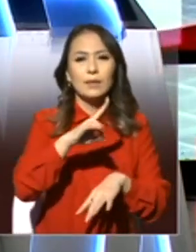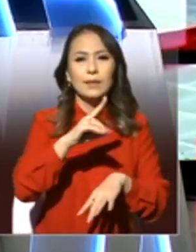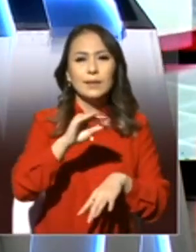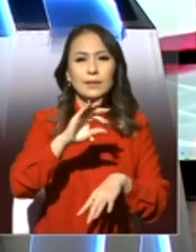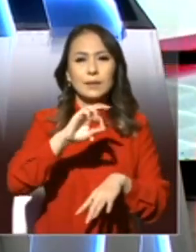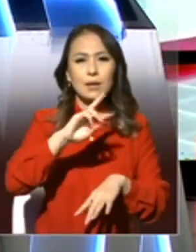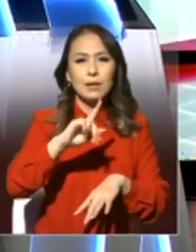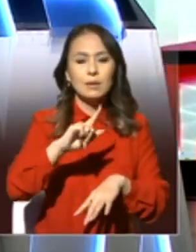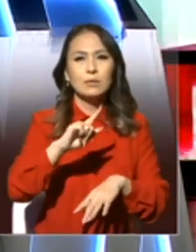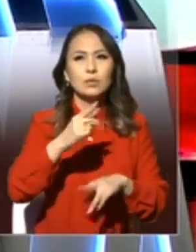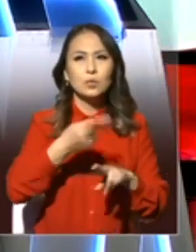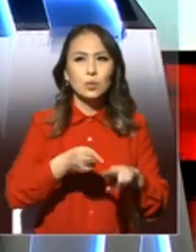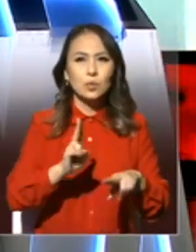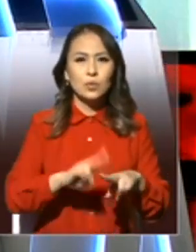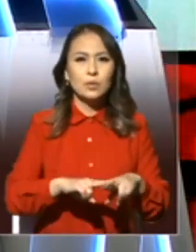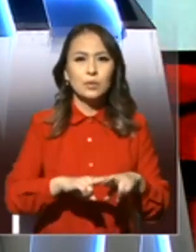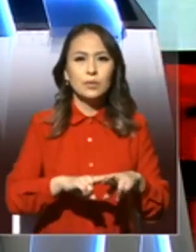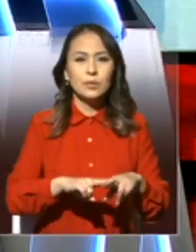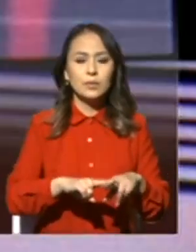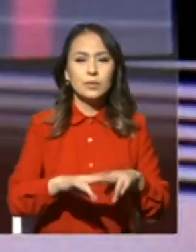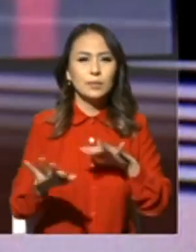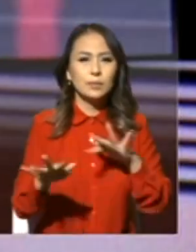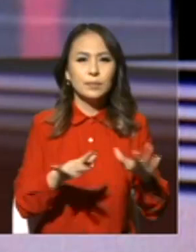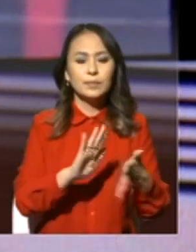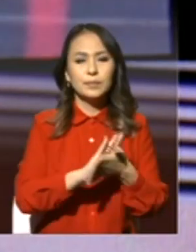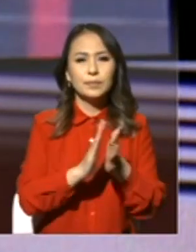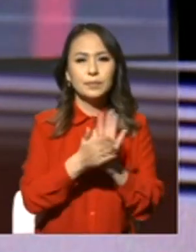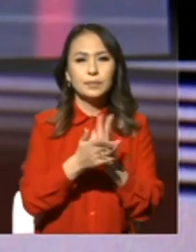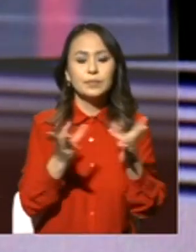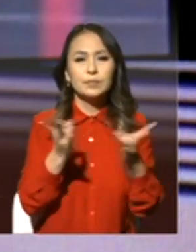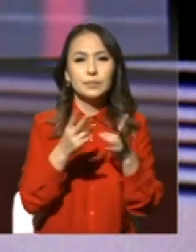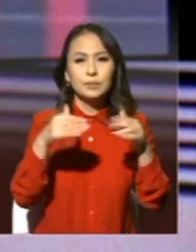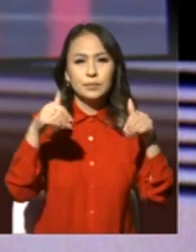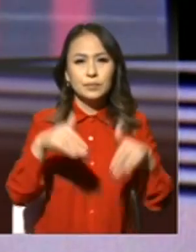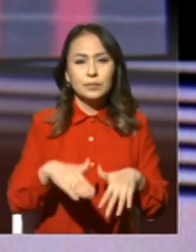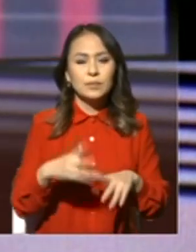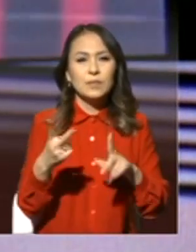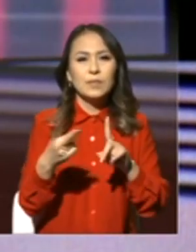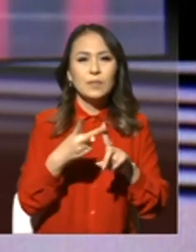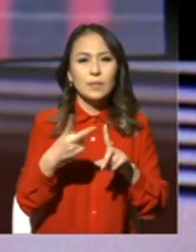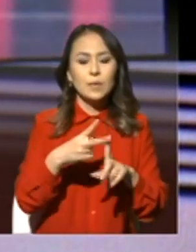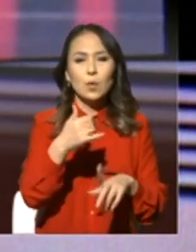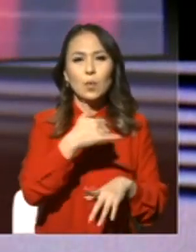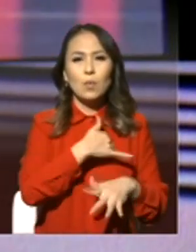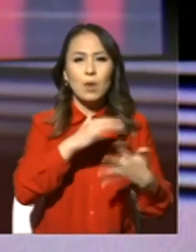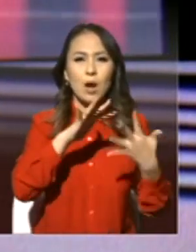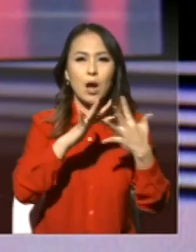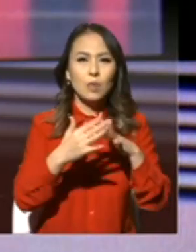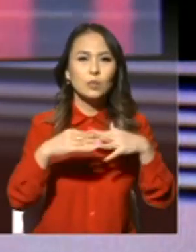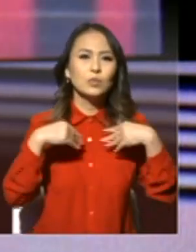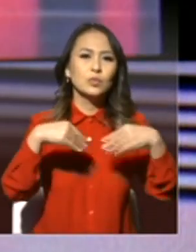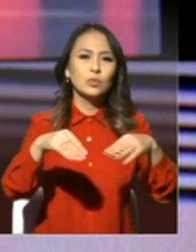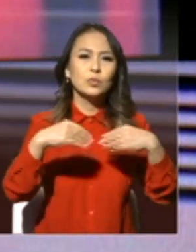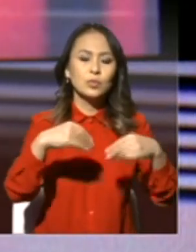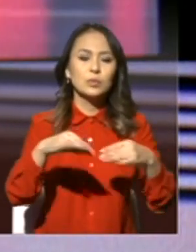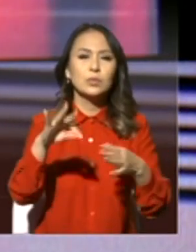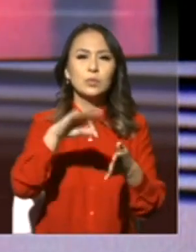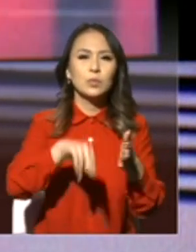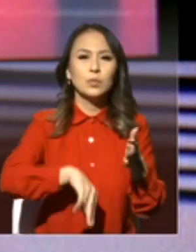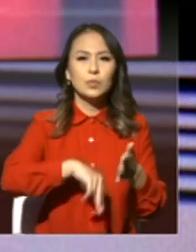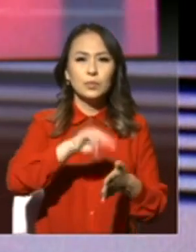болғандай, сондықтан сондай шара қабылдау керек негізі. Ну, екіншіден біздің ауыл шаруашылық тұтынушыларға